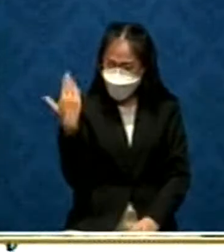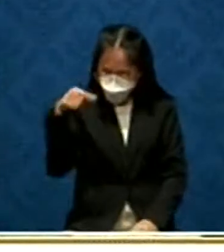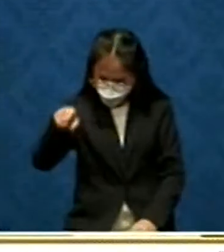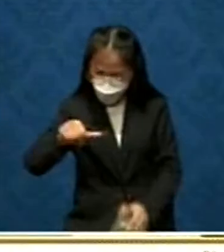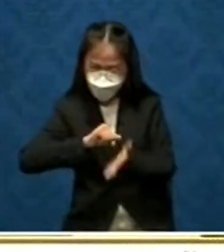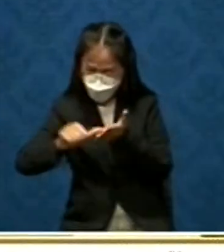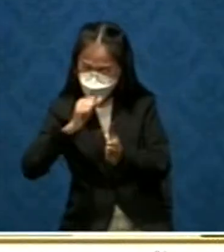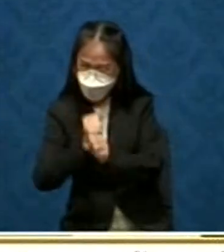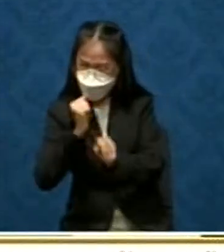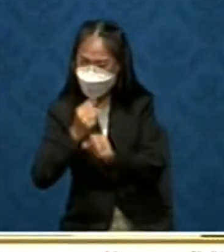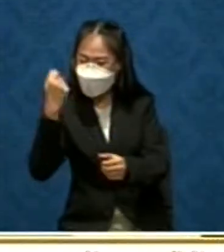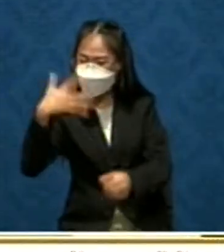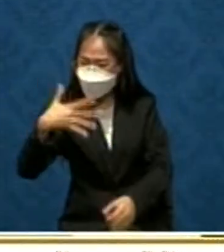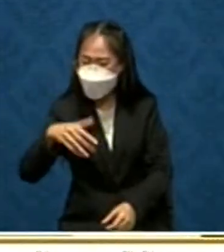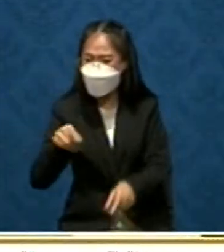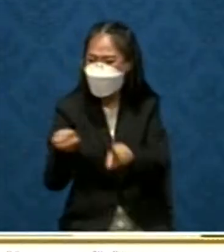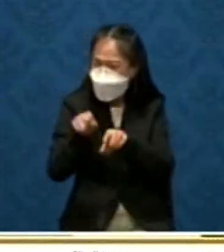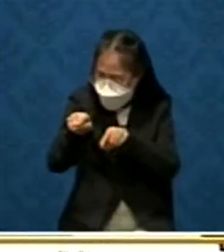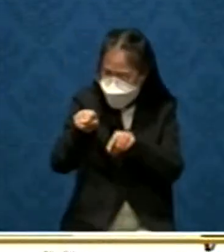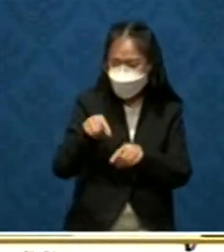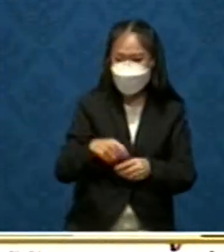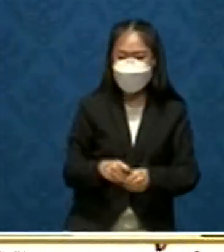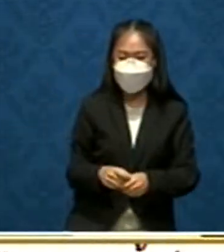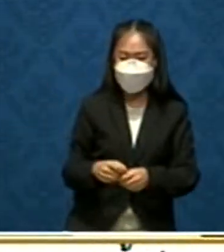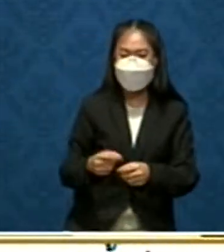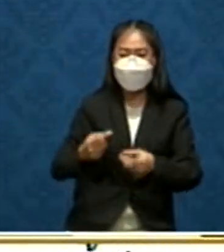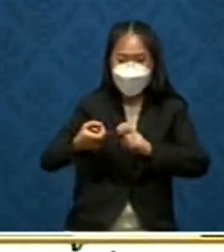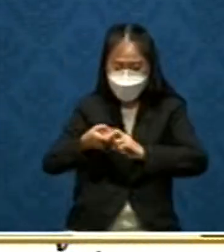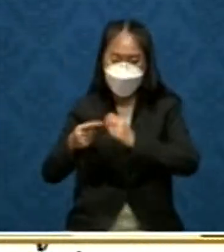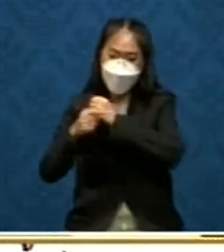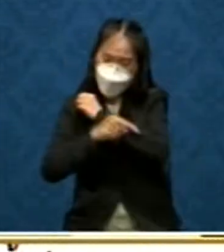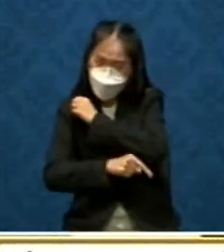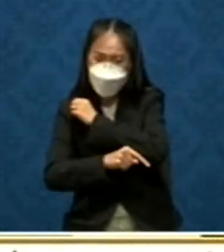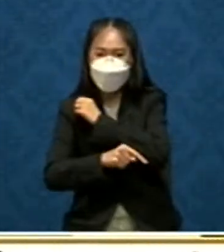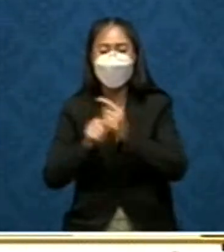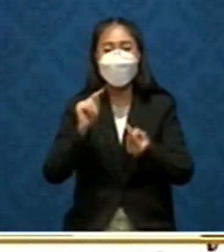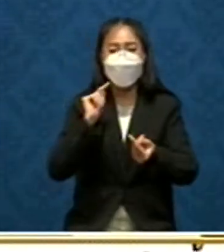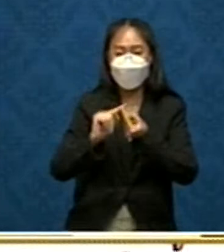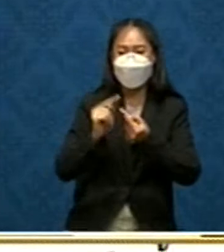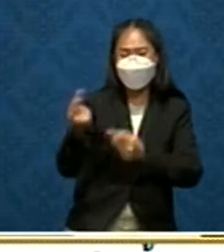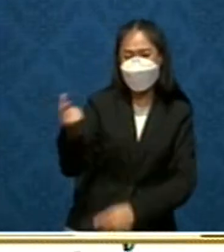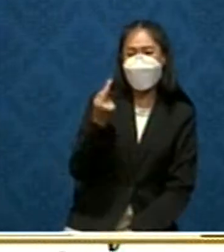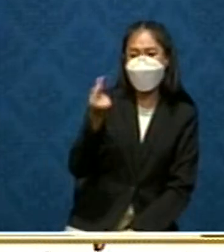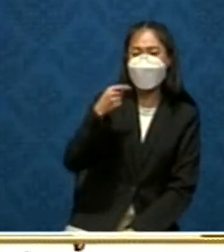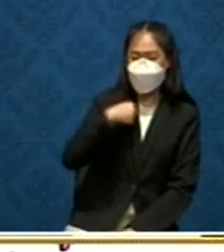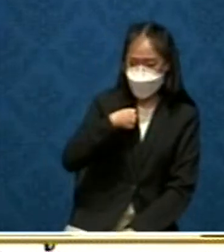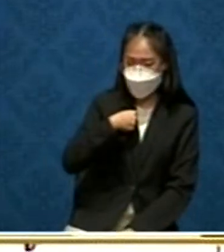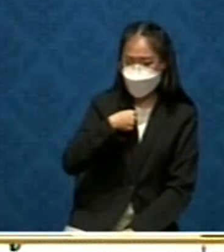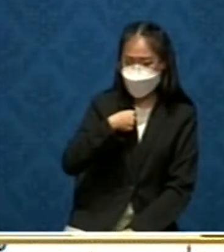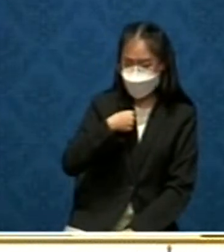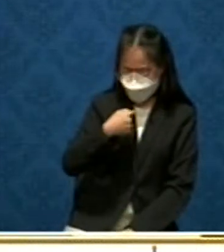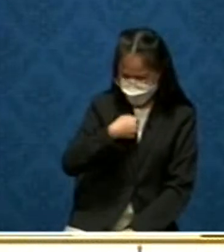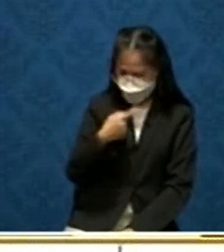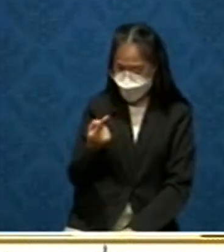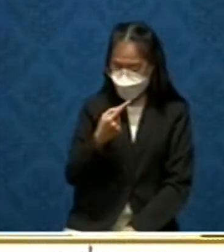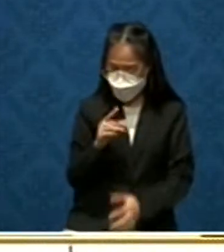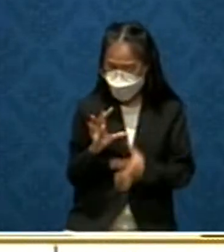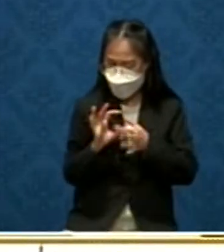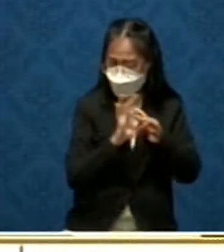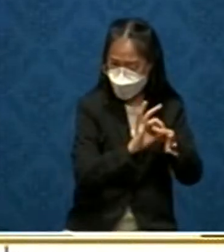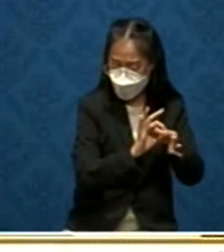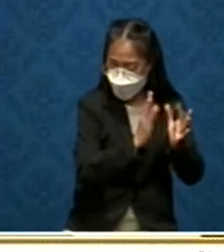ได้เรืใการทจiron ผิดกฎหมายใตกระบวกัททำปายว่ามการทท่ Alter traderugh Application